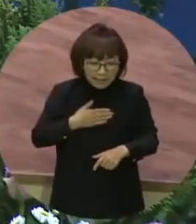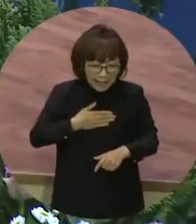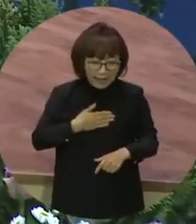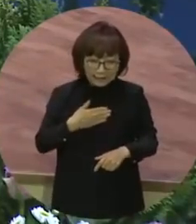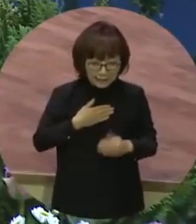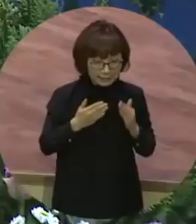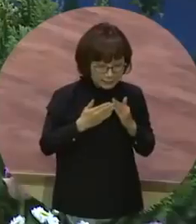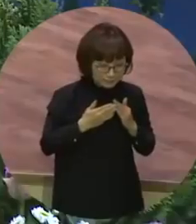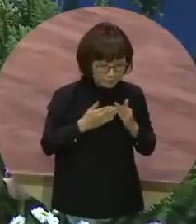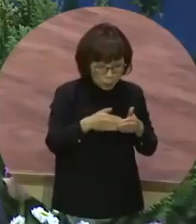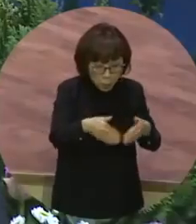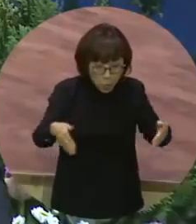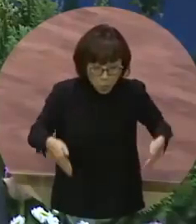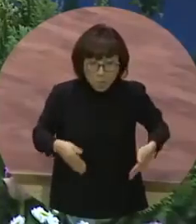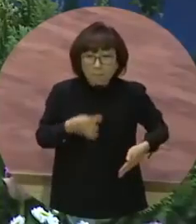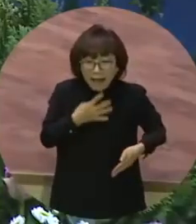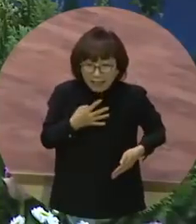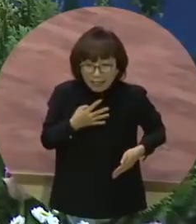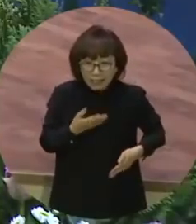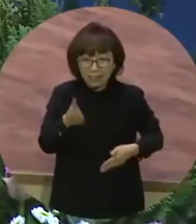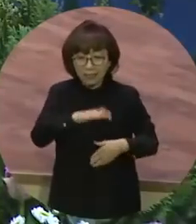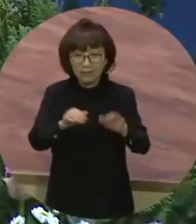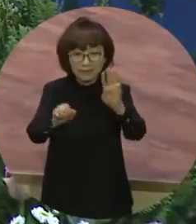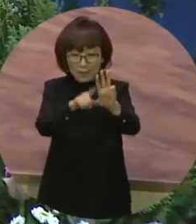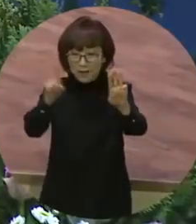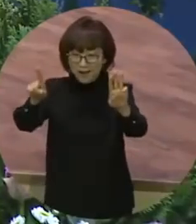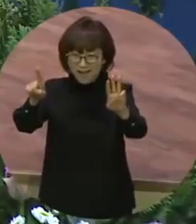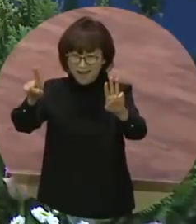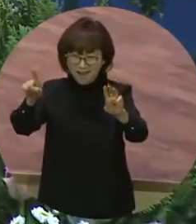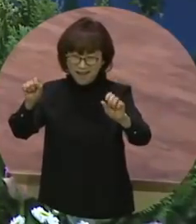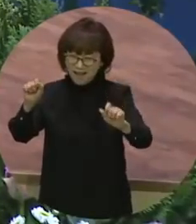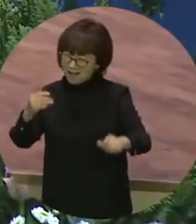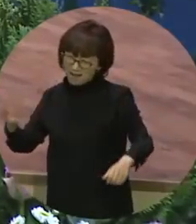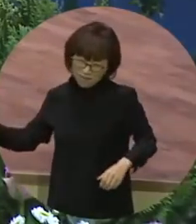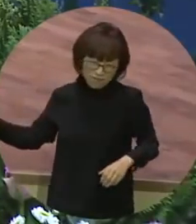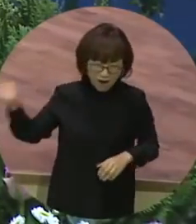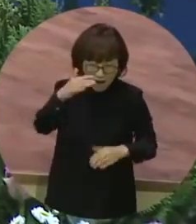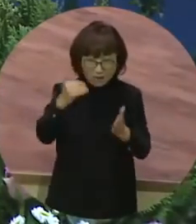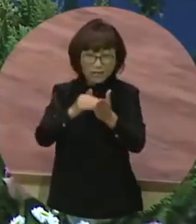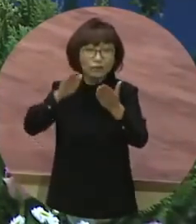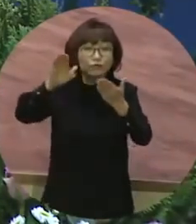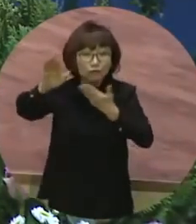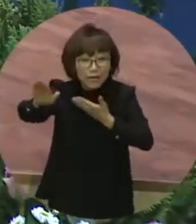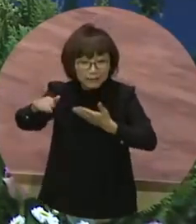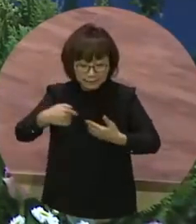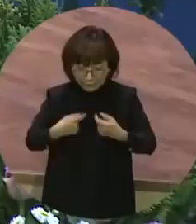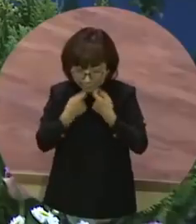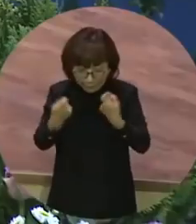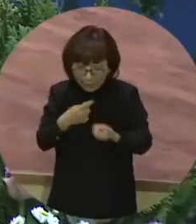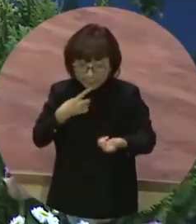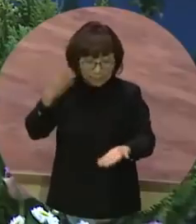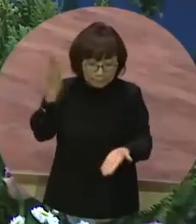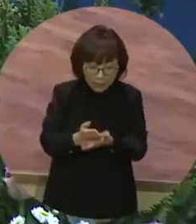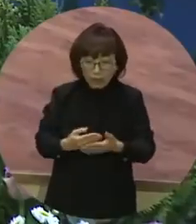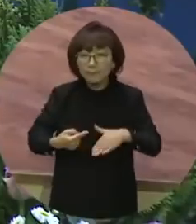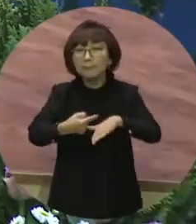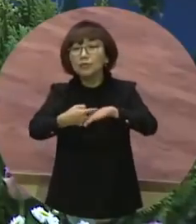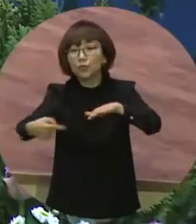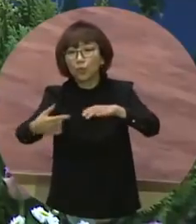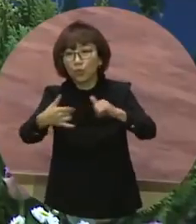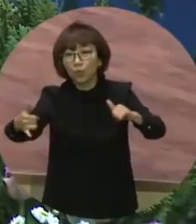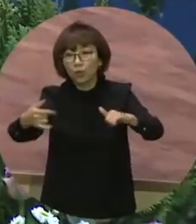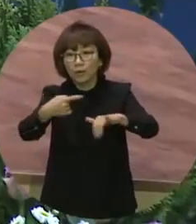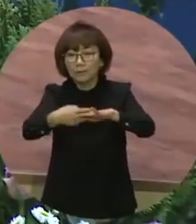운동 이후에는 나라는 틀에서 벗어나서 민족 일어나간 거예요. 민족과 나라 이 시선이